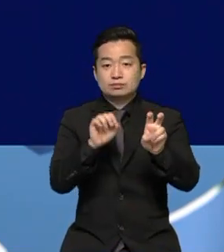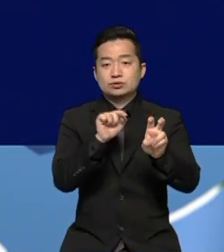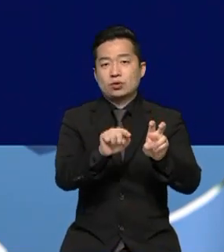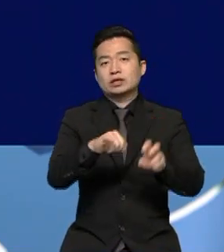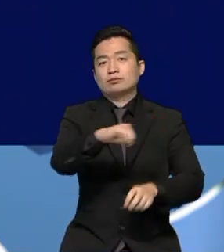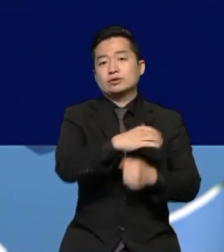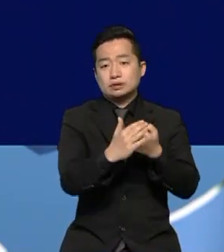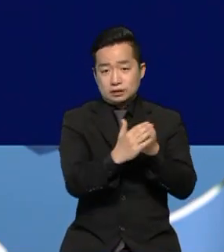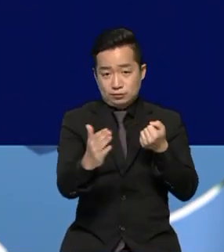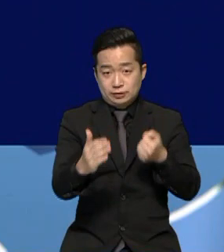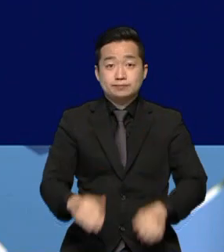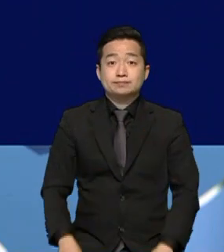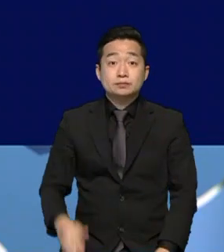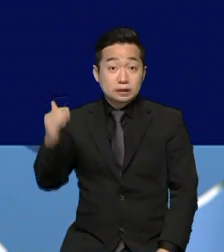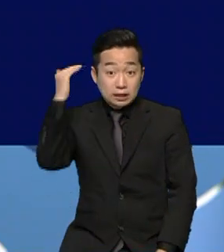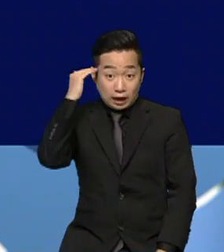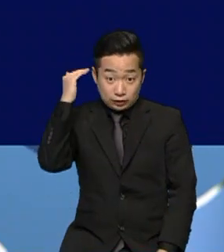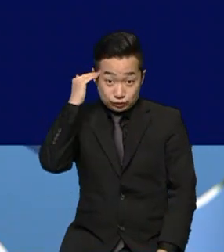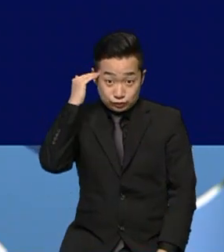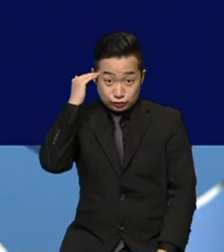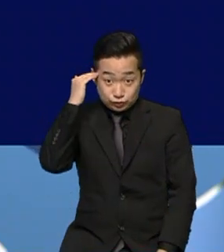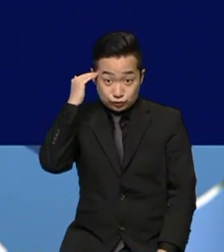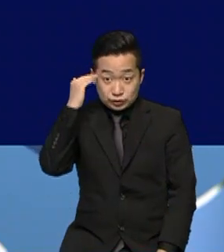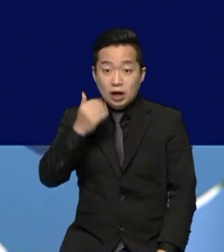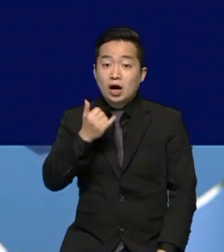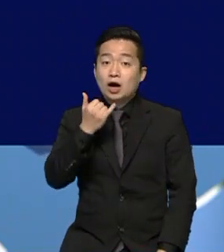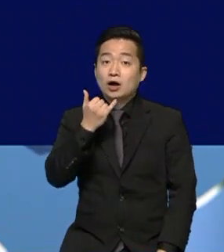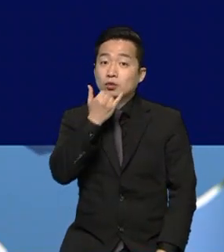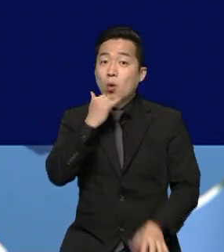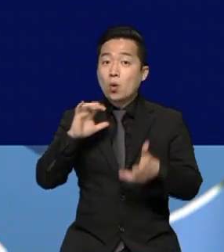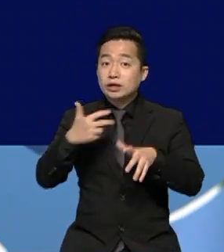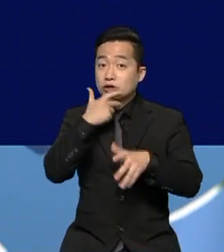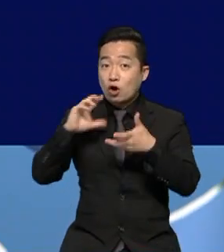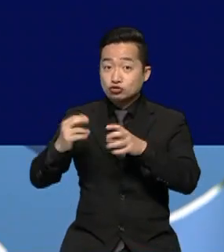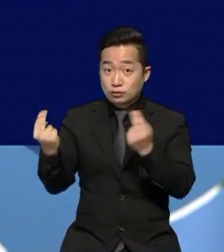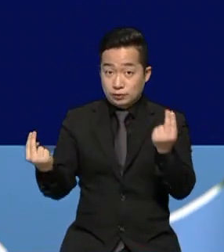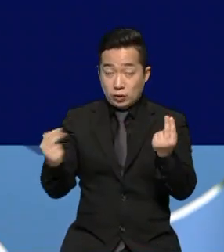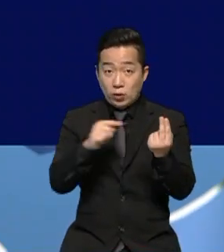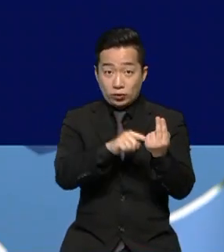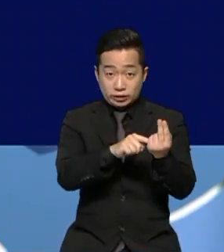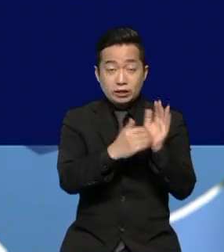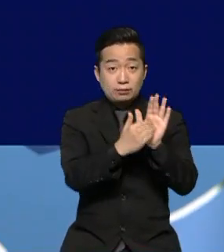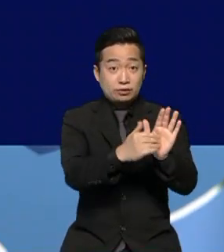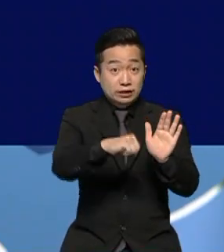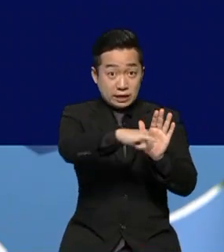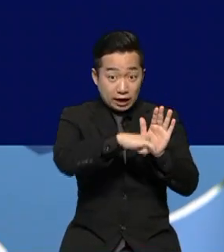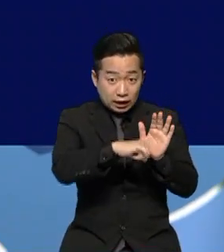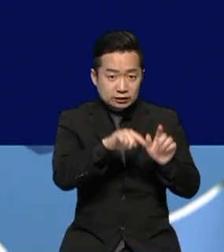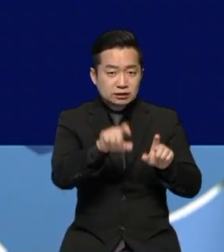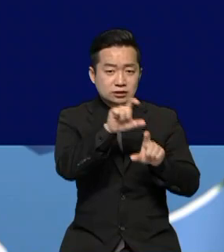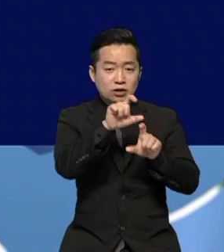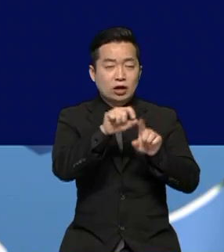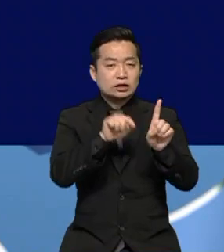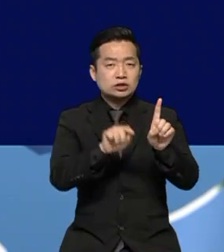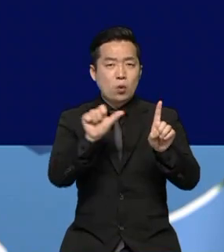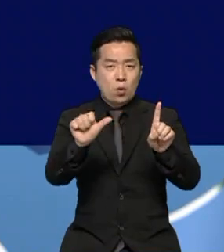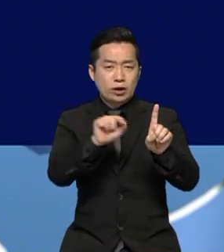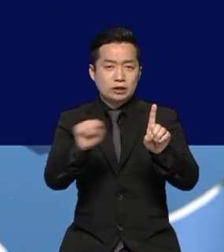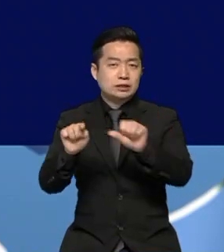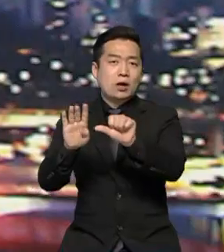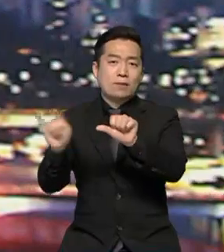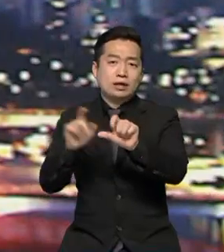세균입니다 그런데 우리나라는 영국 독일 등에 비해서 다재 내성균이 1.5배에서 5배 정도 더